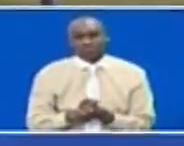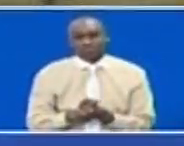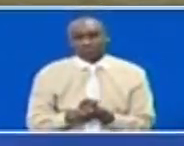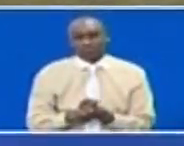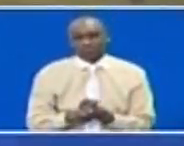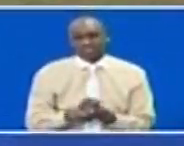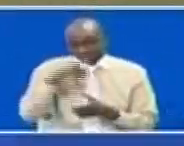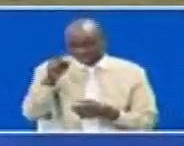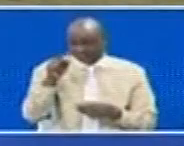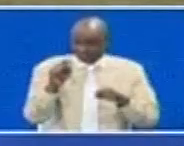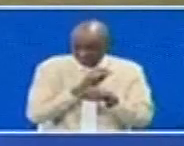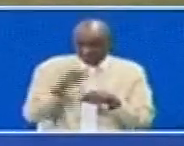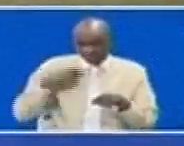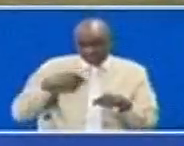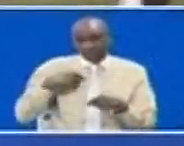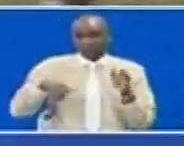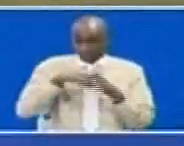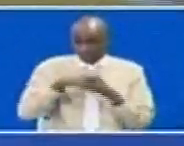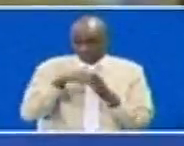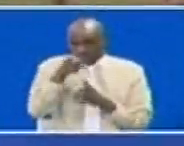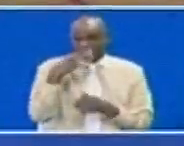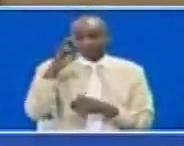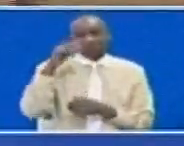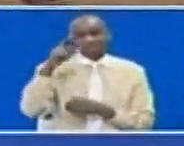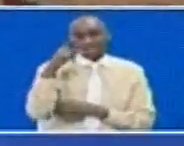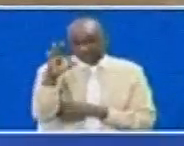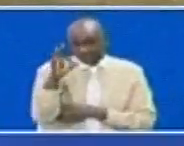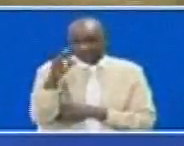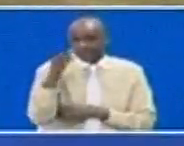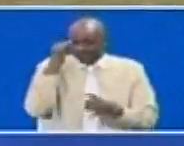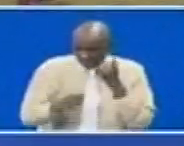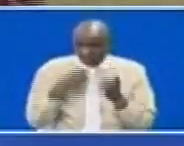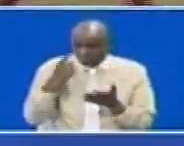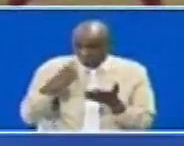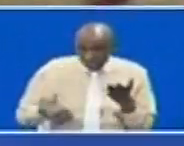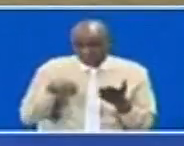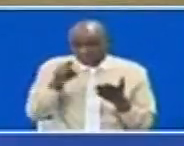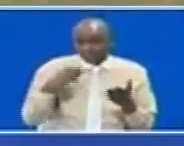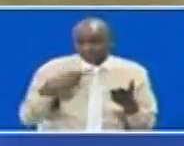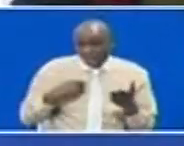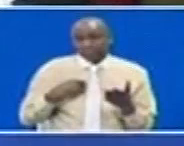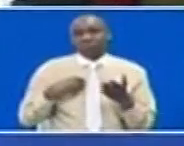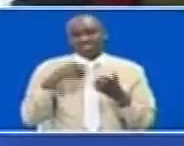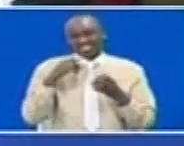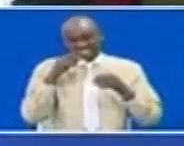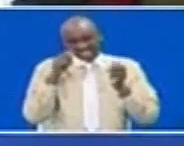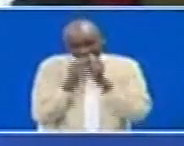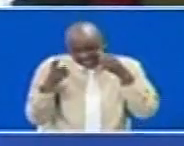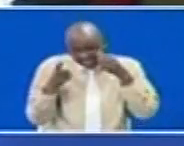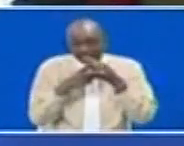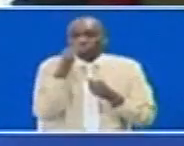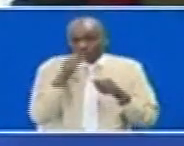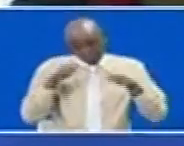mchujo katika matawi yote ya shirikisho la kandanda nchini FKF, hatimaye kikosi cha Kenya cha wachezaji wenye umri chini ya miaka